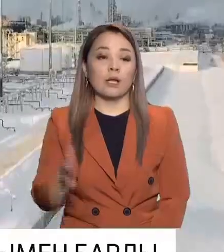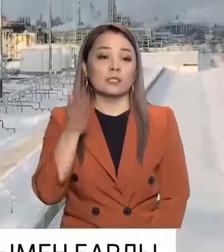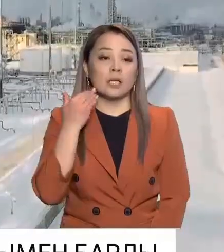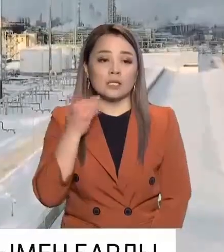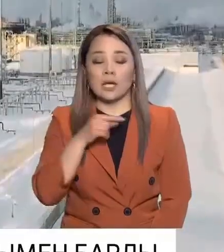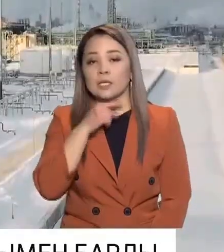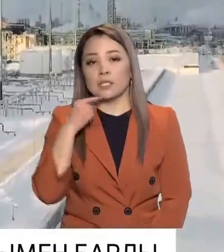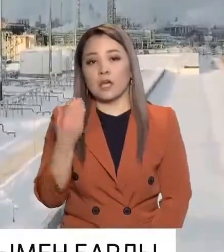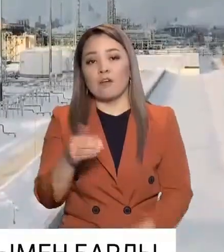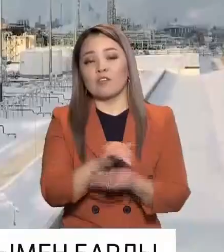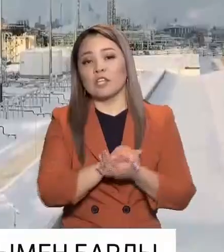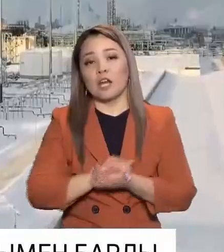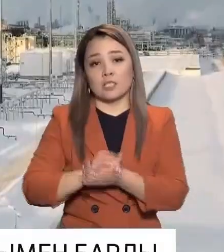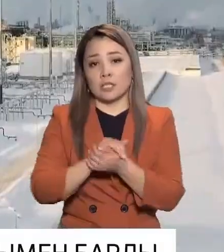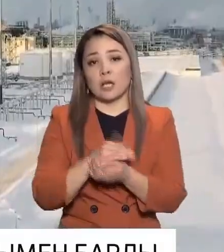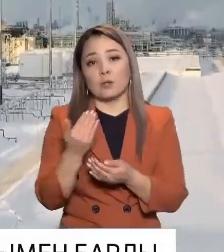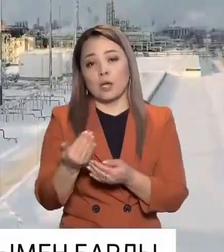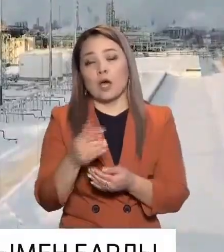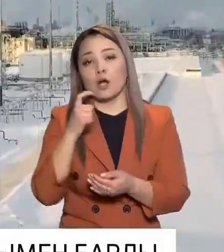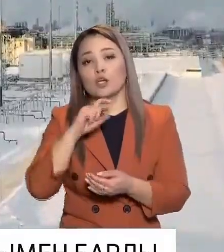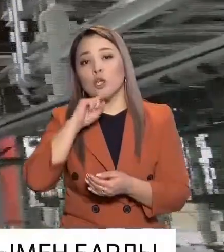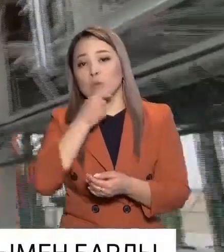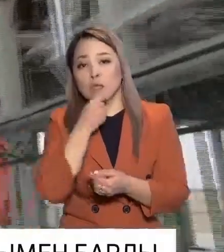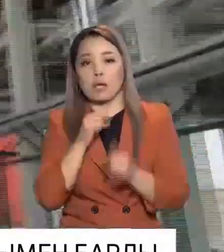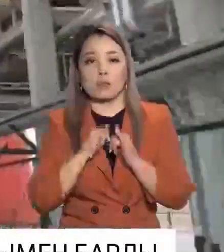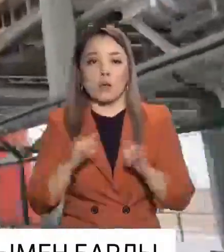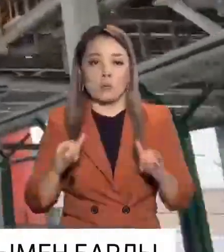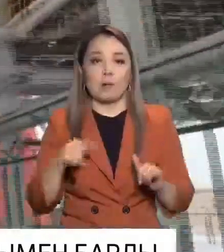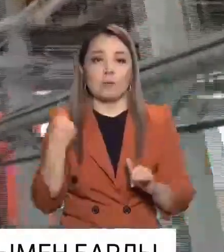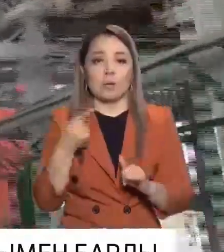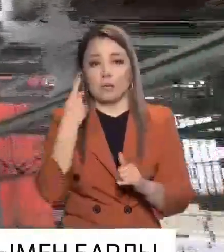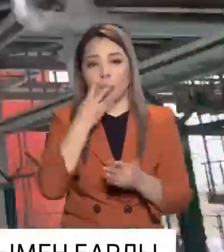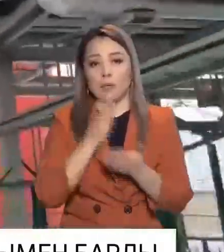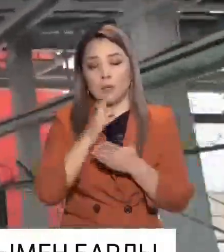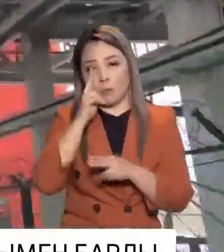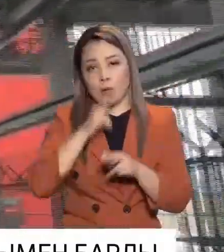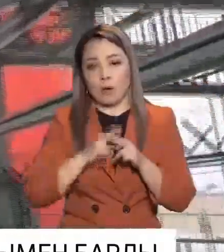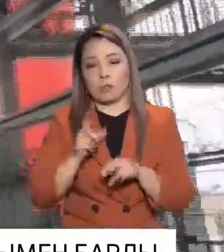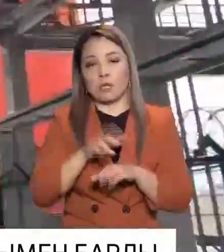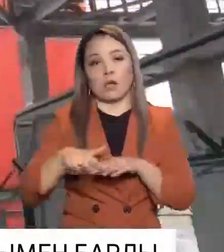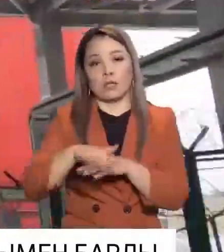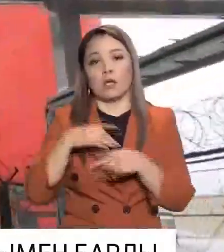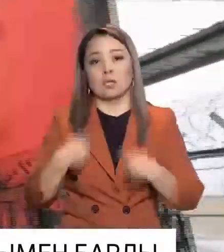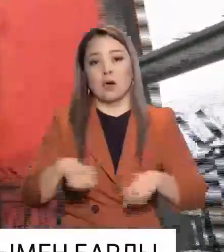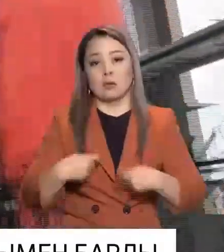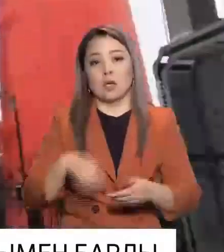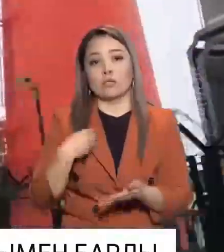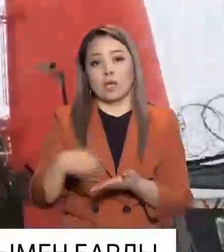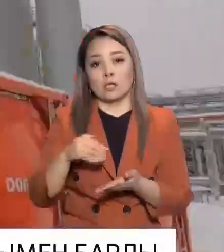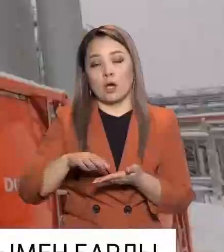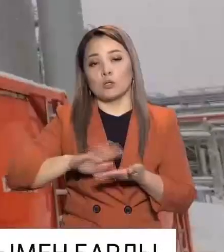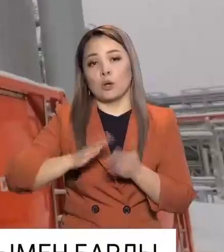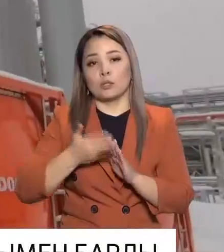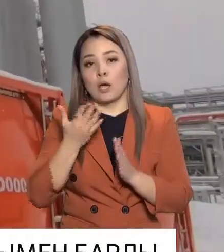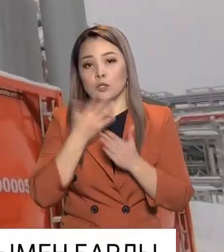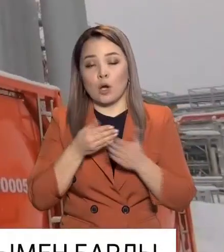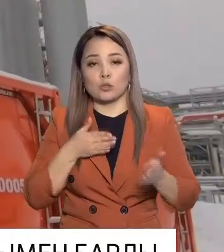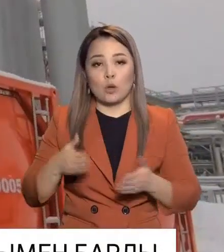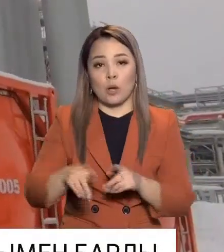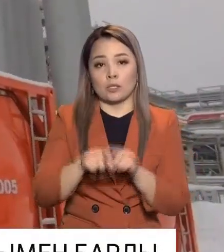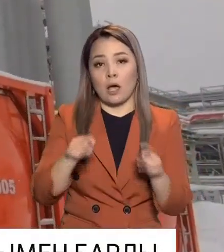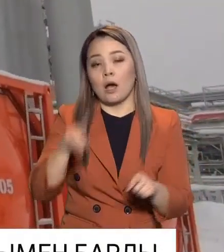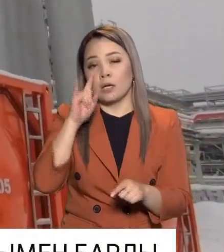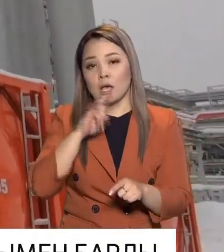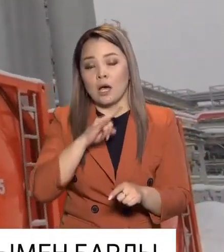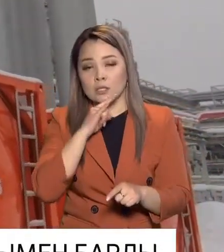Татарстан Ресей Федерациясындағы экономикасы дамыған өлкелердің бірі. Бауырлас халықтар бүгінде сауда саттықты жолға қойған. Қазақстан Қазанға